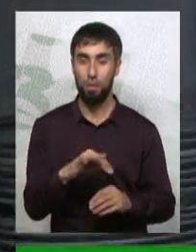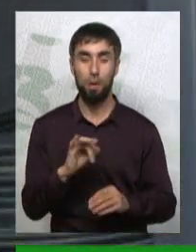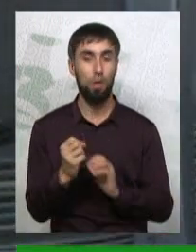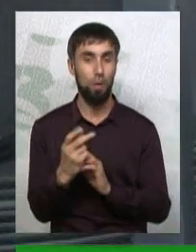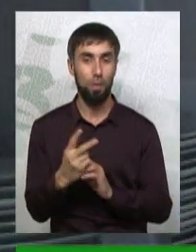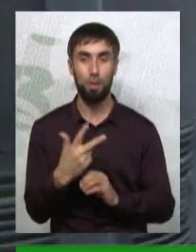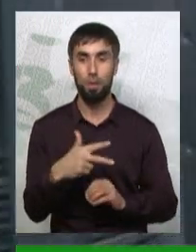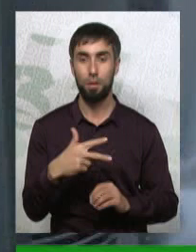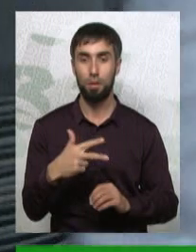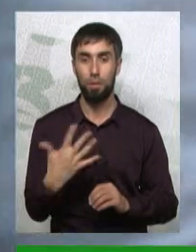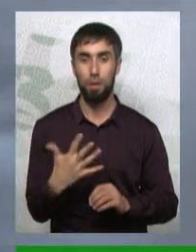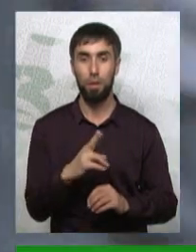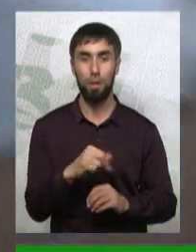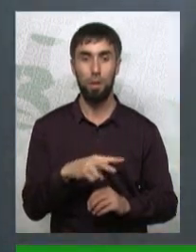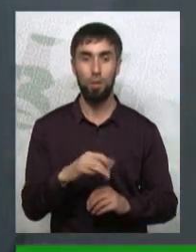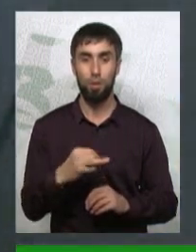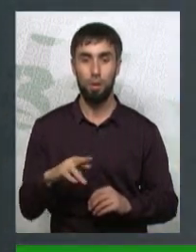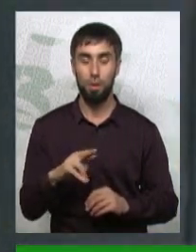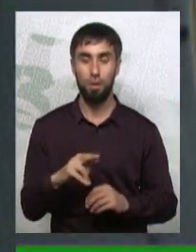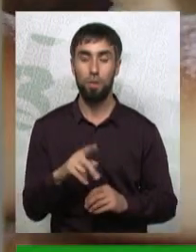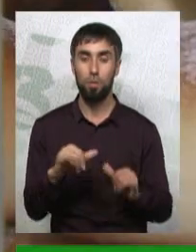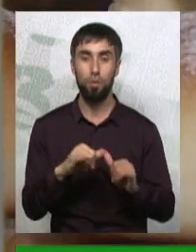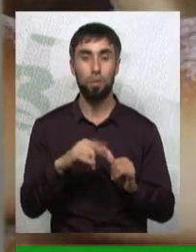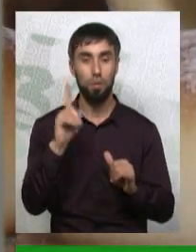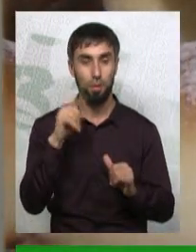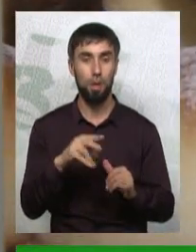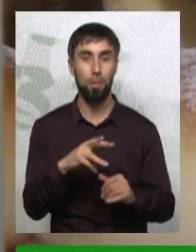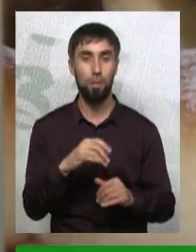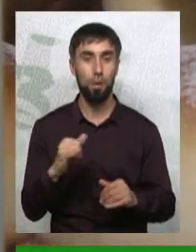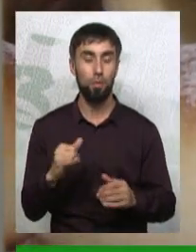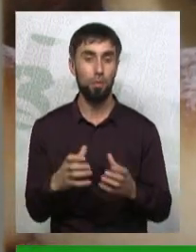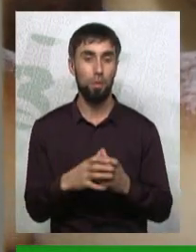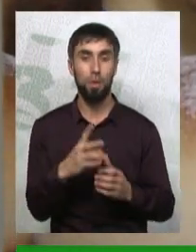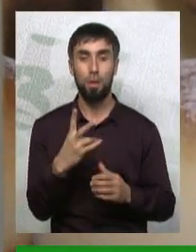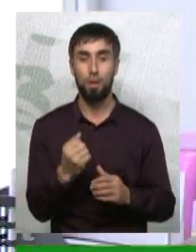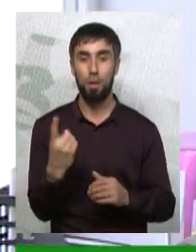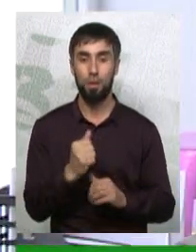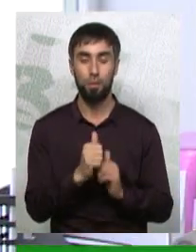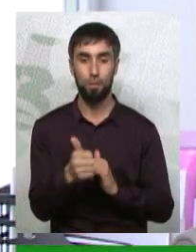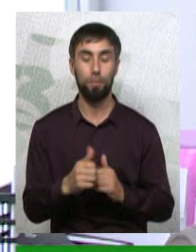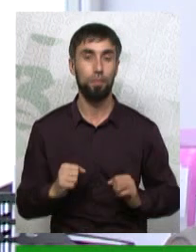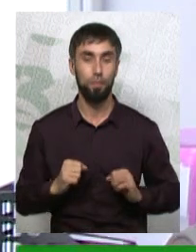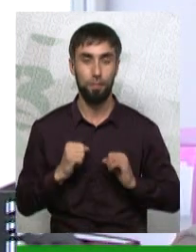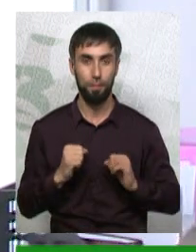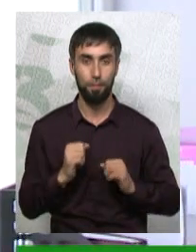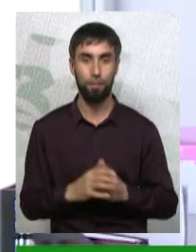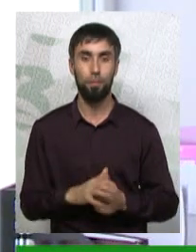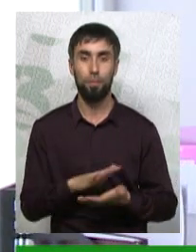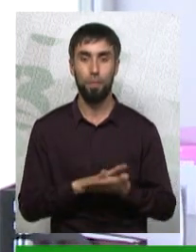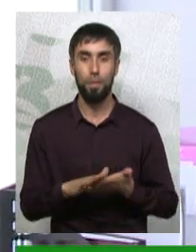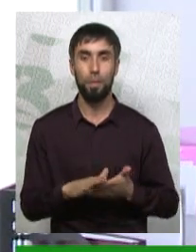обедов 30-35%. В столовой это учли. Меню составили на недели вперед. Стараемся